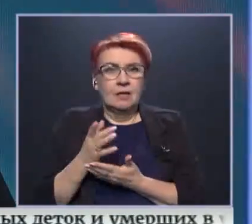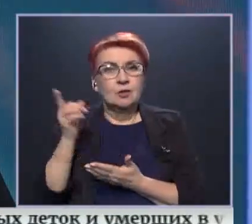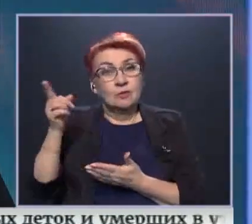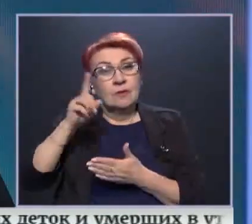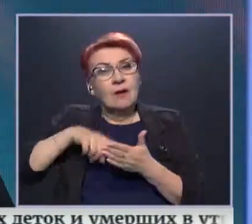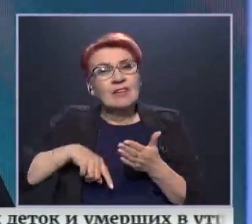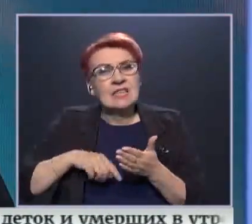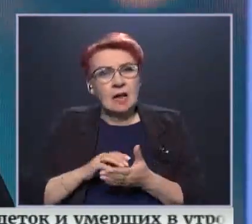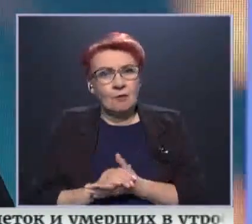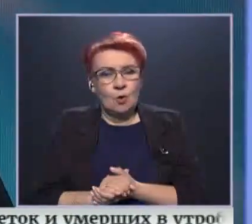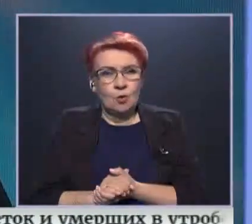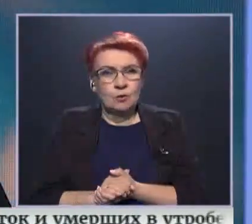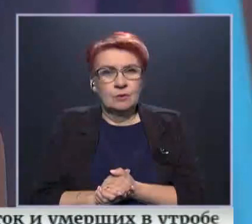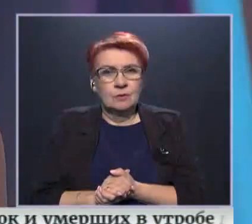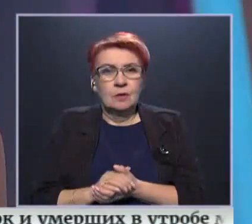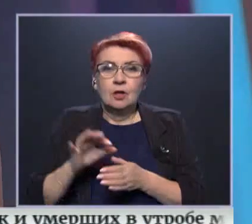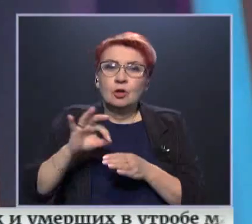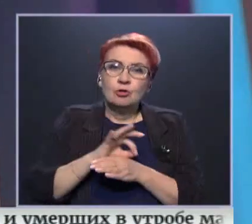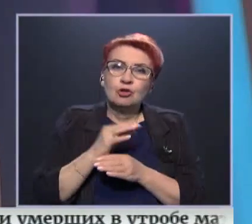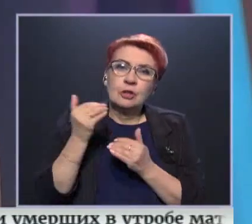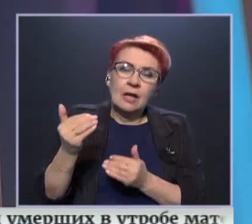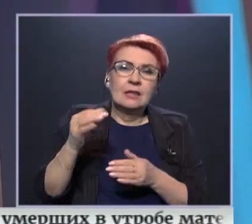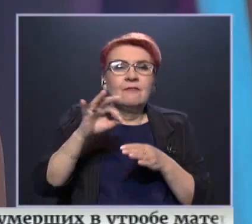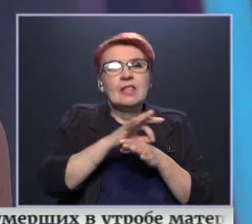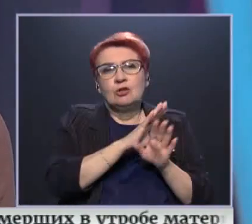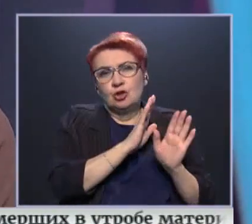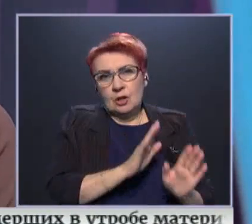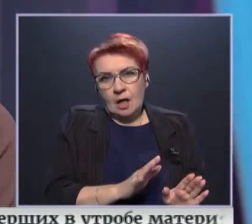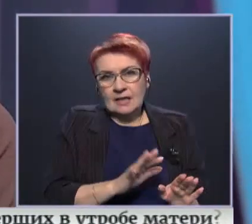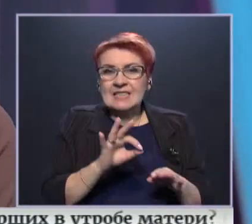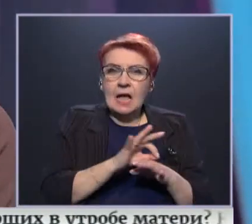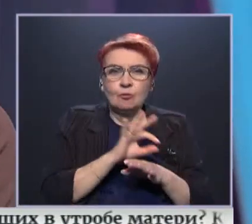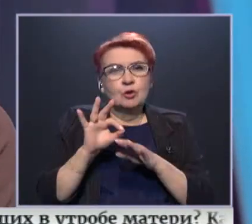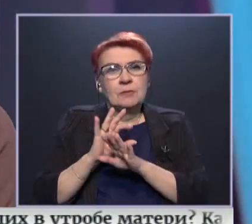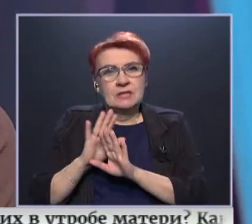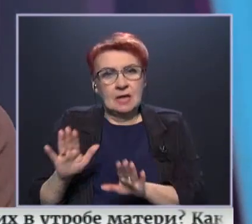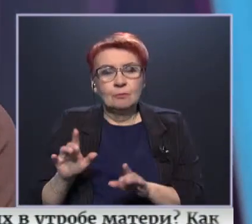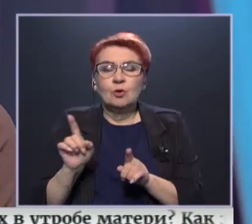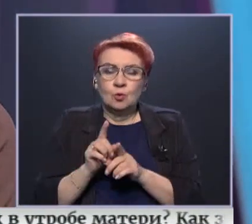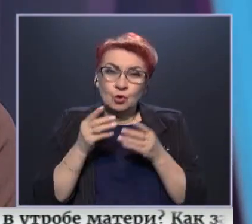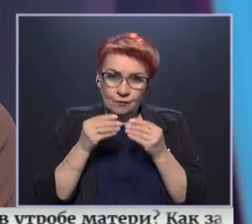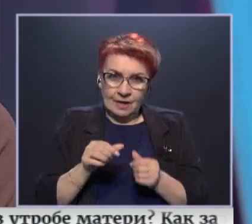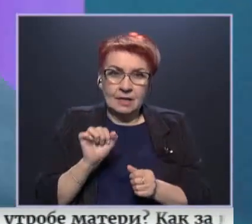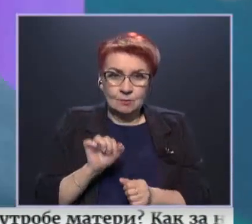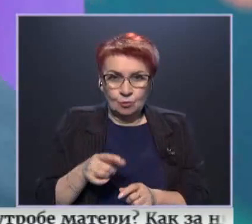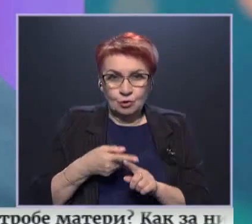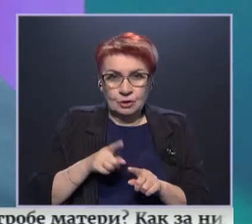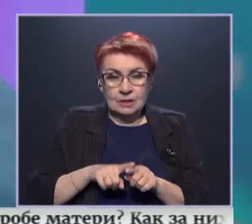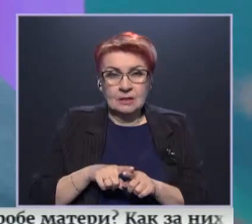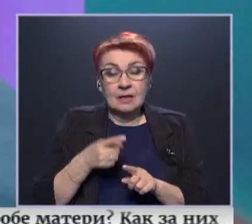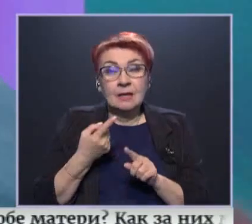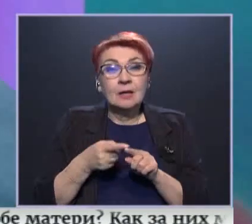воцерковлен. Женат он или не женат. Это тоже влияет, так или иначе может. Вот